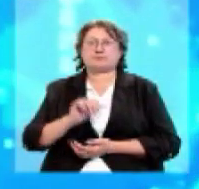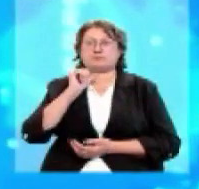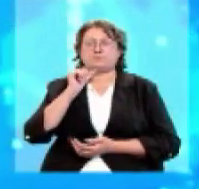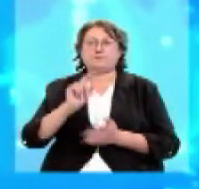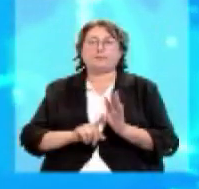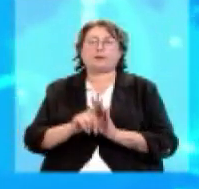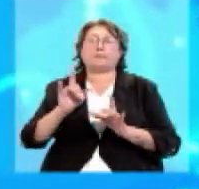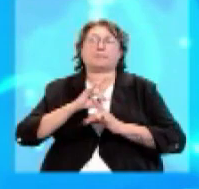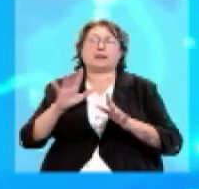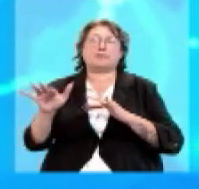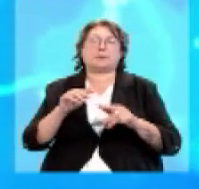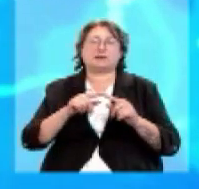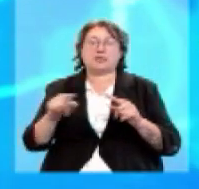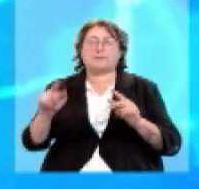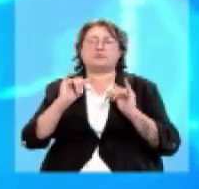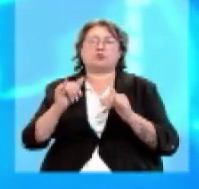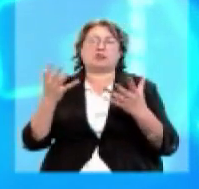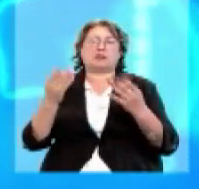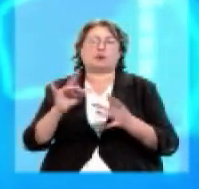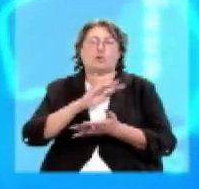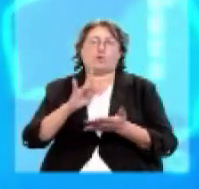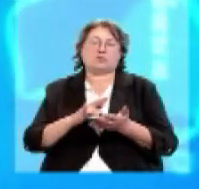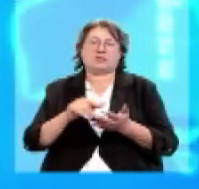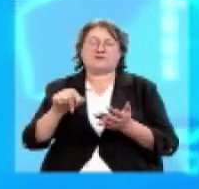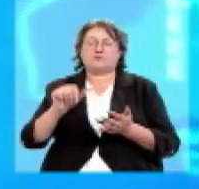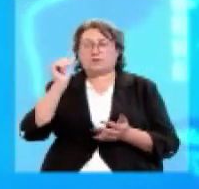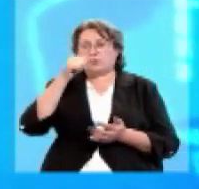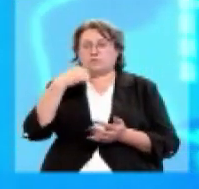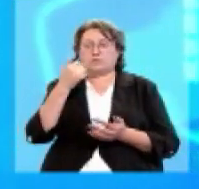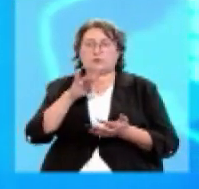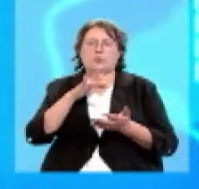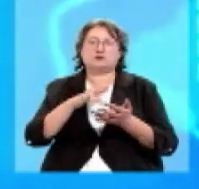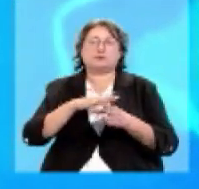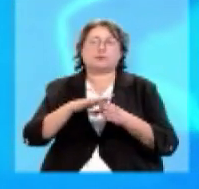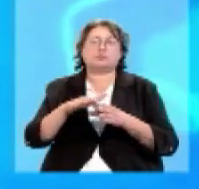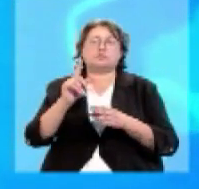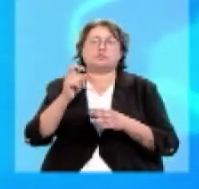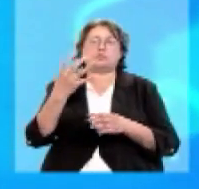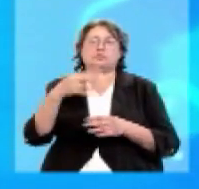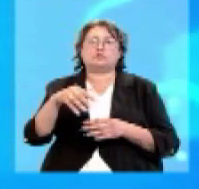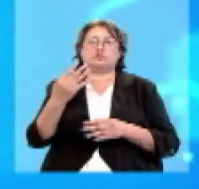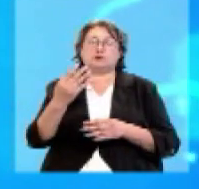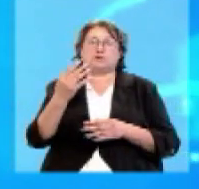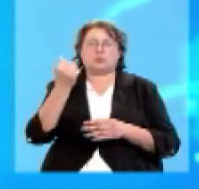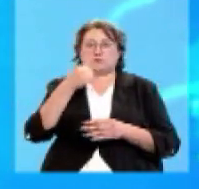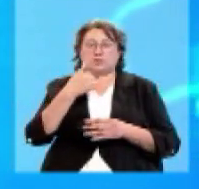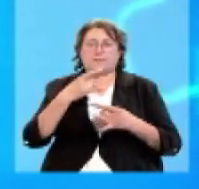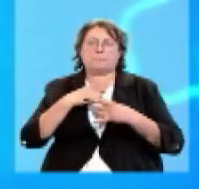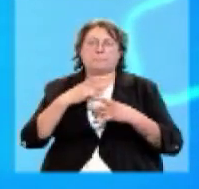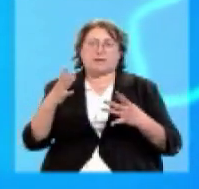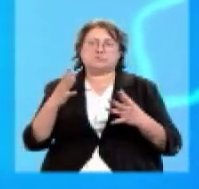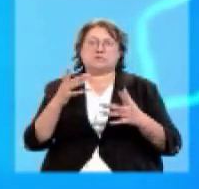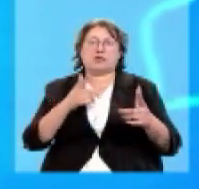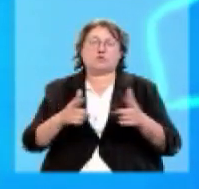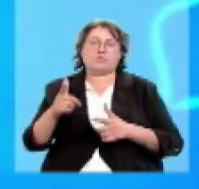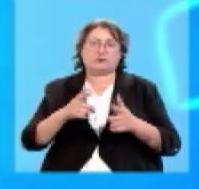Қостанайда қала күніне арналған мерекелік шаралар бастау алды. Жылма-жыл көркейіп, ажары ене түскен шаһарға биыл 144 жыл.